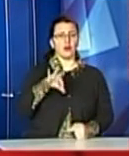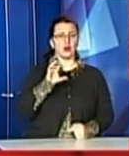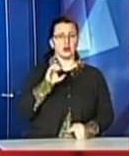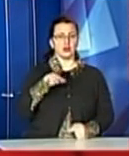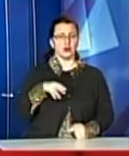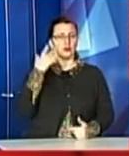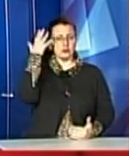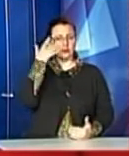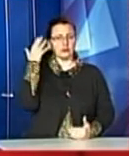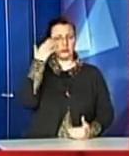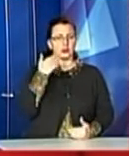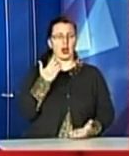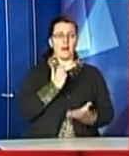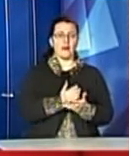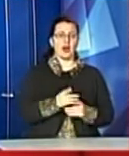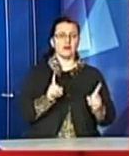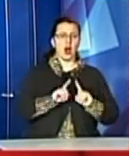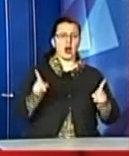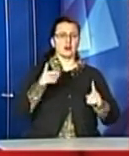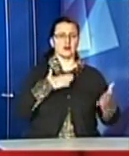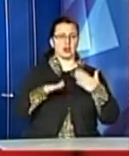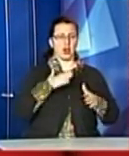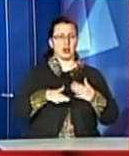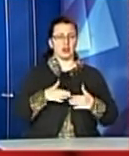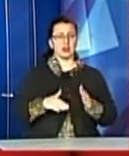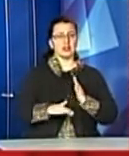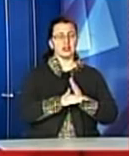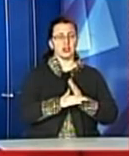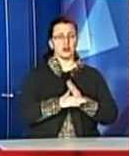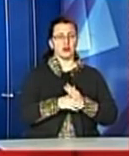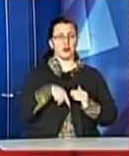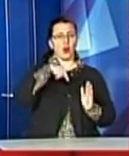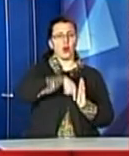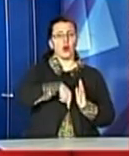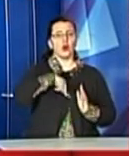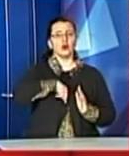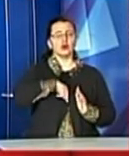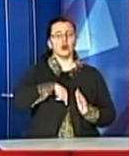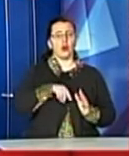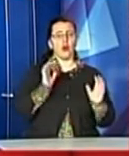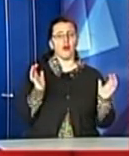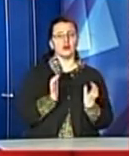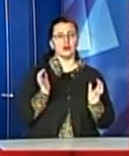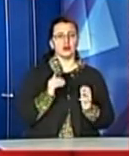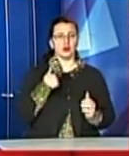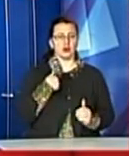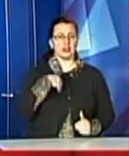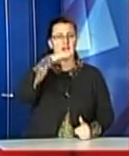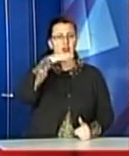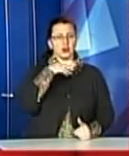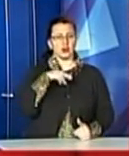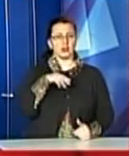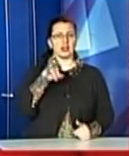роздумах, маємо особливу радість, оскільки за сприяння за духовної турботи нашого отця-настоятеля, отця Ігоря Микуша, ми